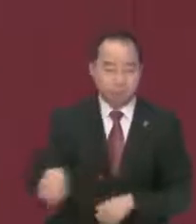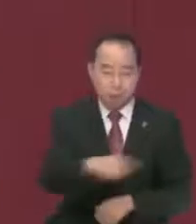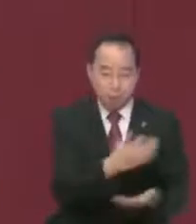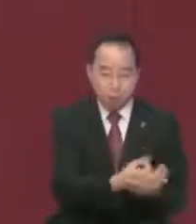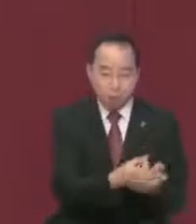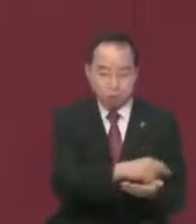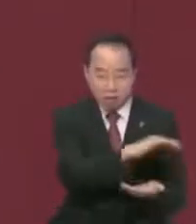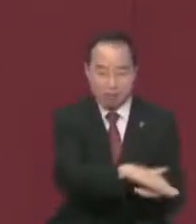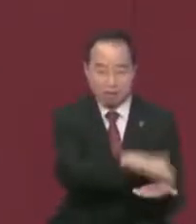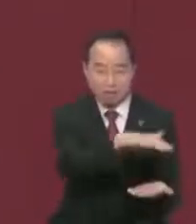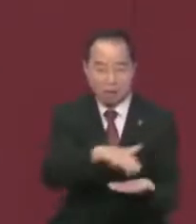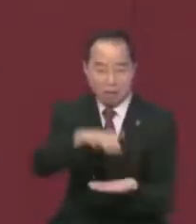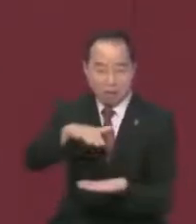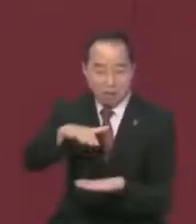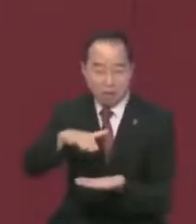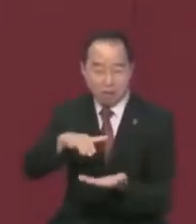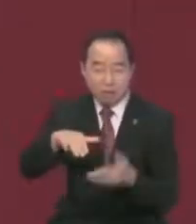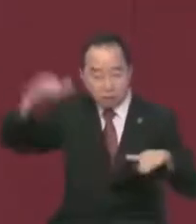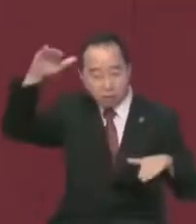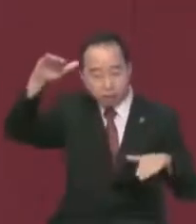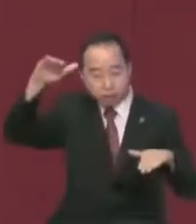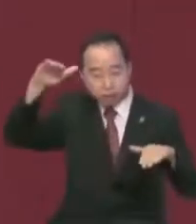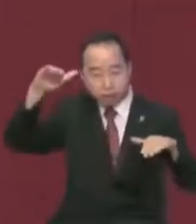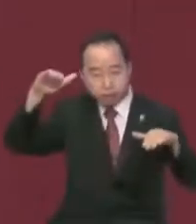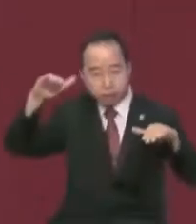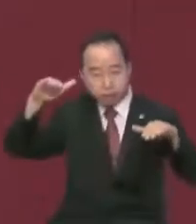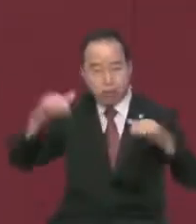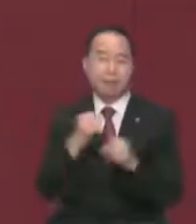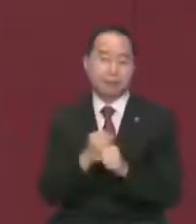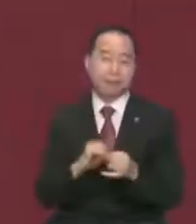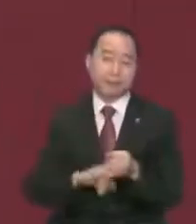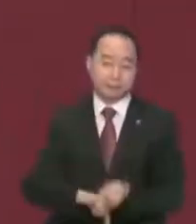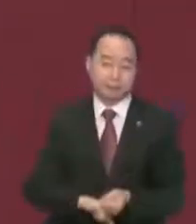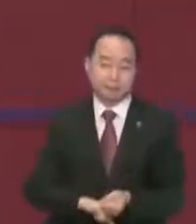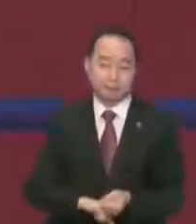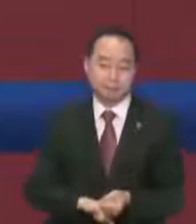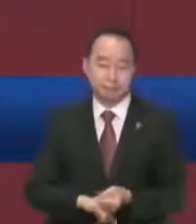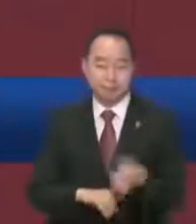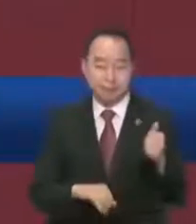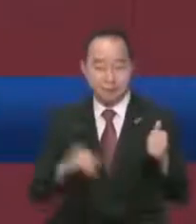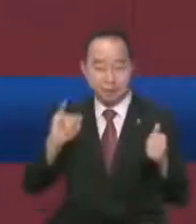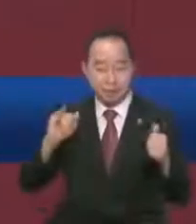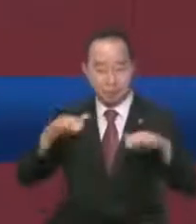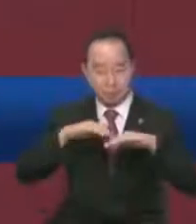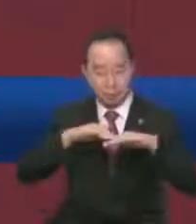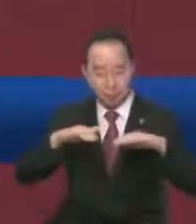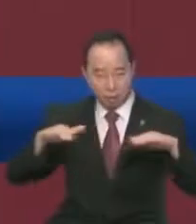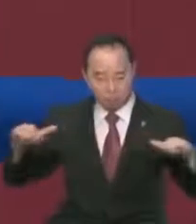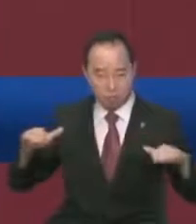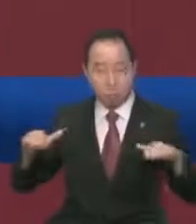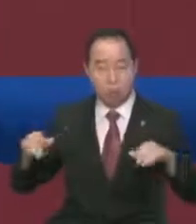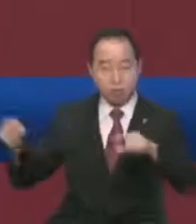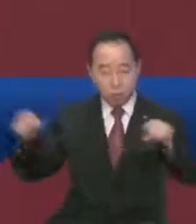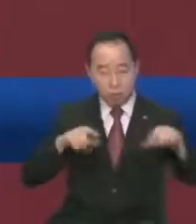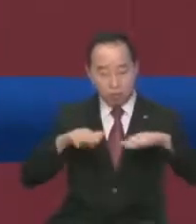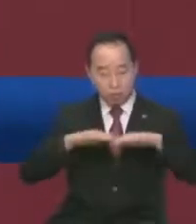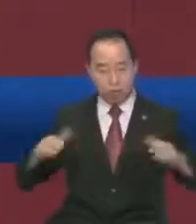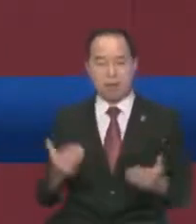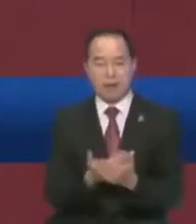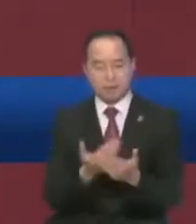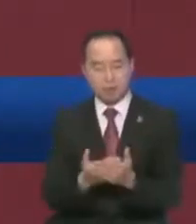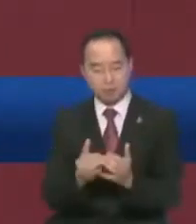늘리며 격차를 완화하겠습니다. 성평등과 균형발전을 실현하겠습니다. 국민 통합을 이루겠습니다.